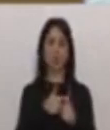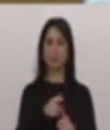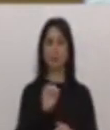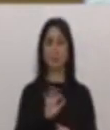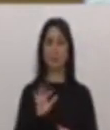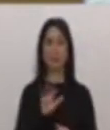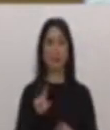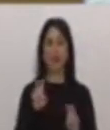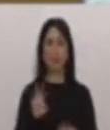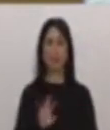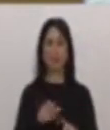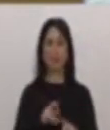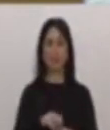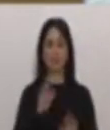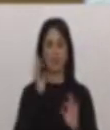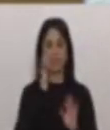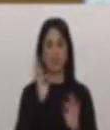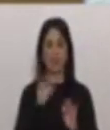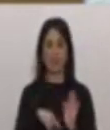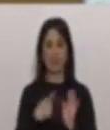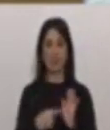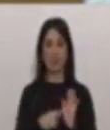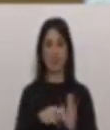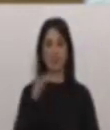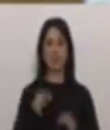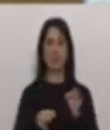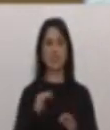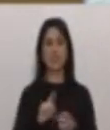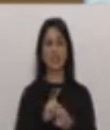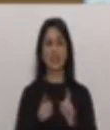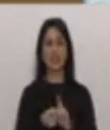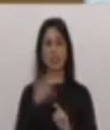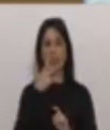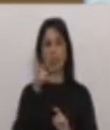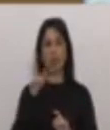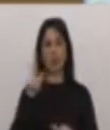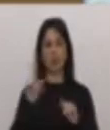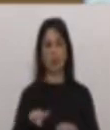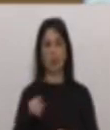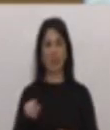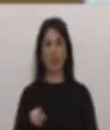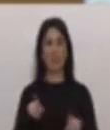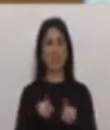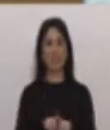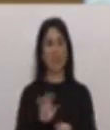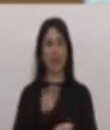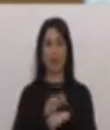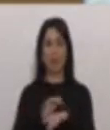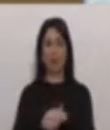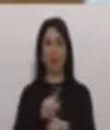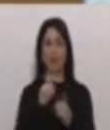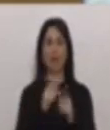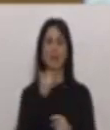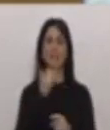არც იმას ნიშნავს, რომ სამართლებრივ საკითხებს სასამართლოს ნაცვლად პოლიტიკოსები წყვეტდნენ და ისიც არა ფაქტების, არამედ